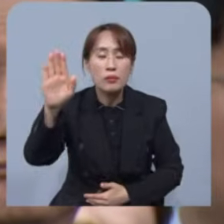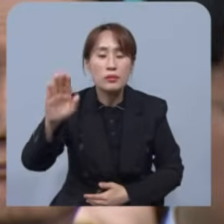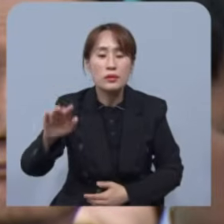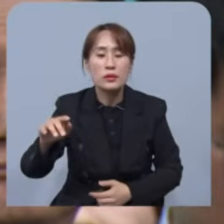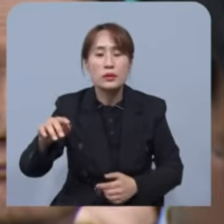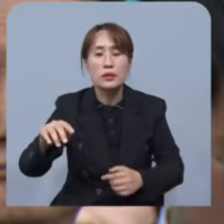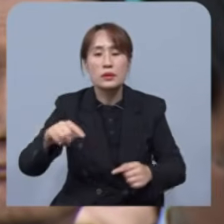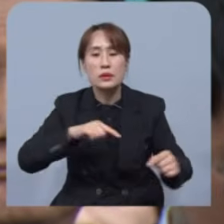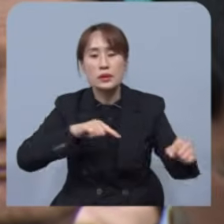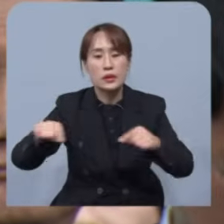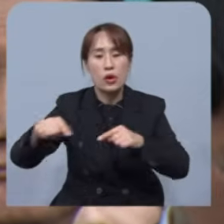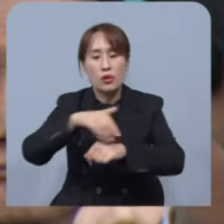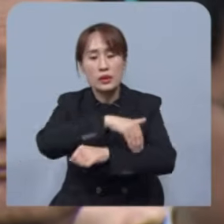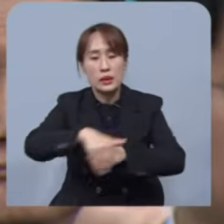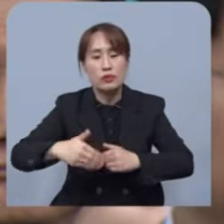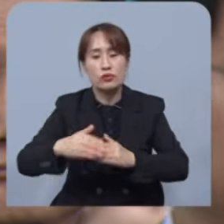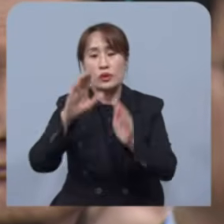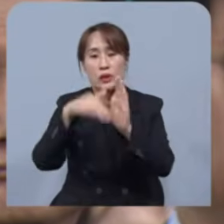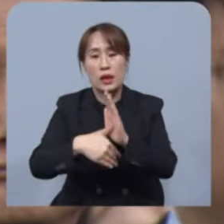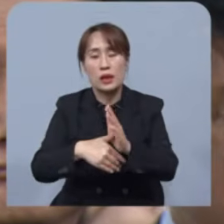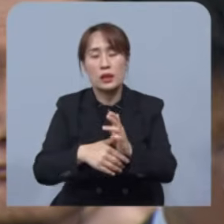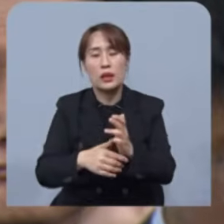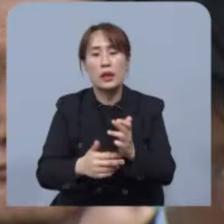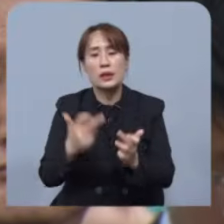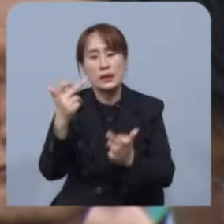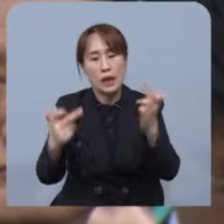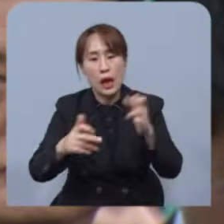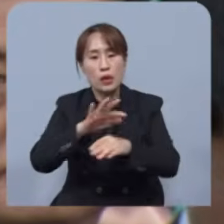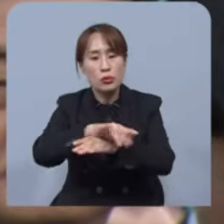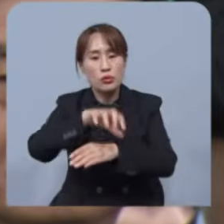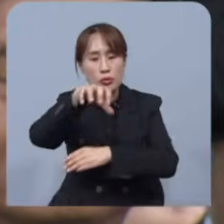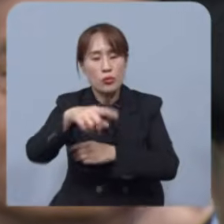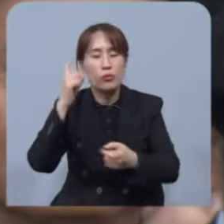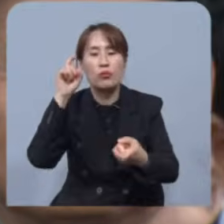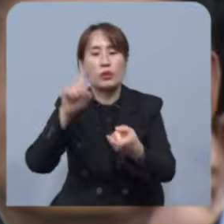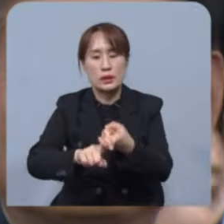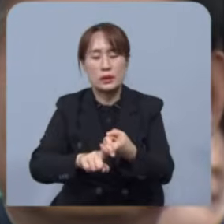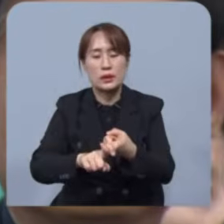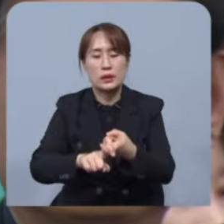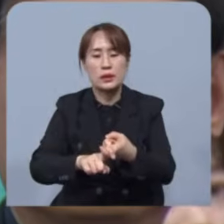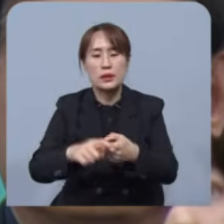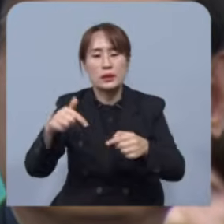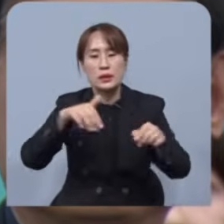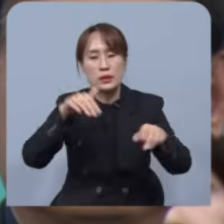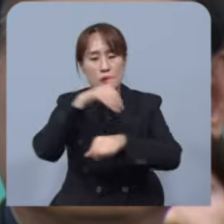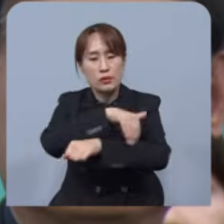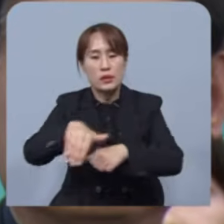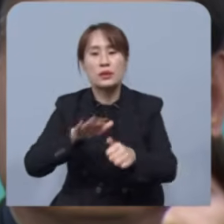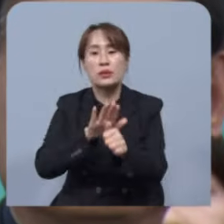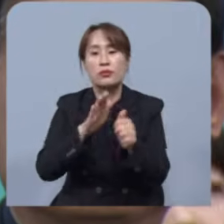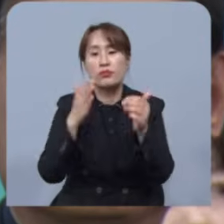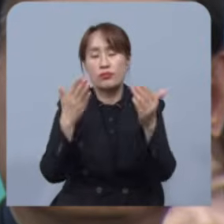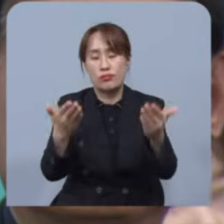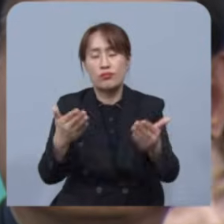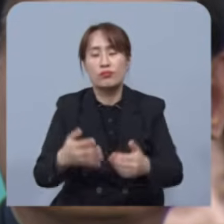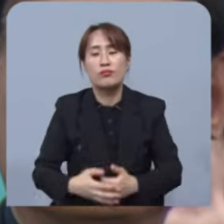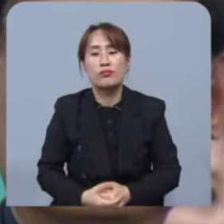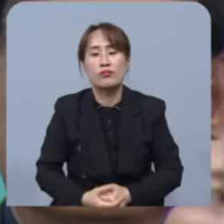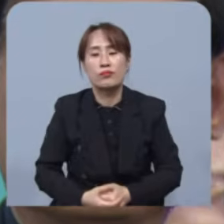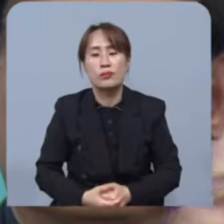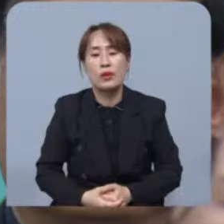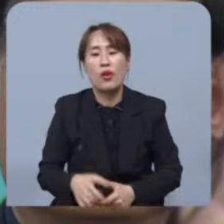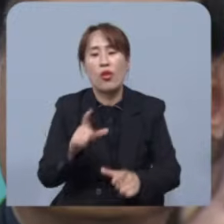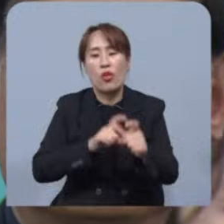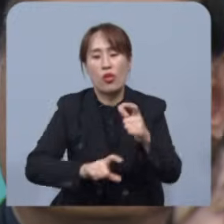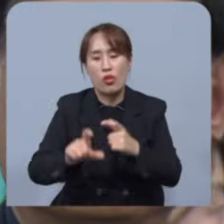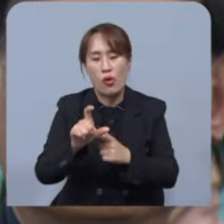정책을 입안하심에 있어서 그러한 그 농산촌 지역에 대한 그 관심과 정책적 인프라 지원 이런 것들을